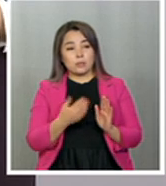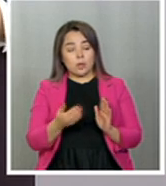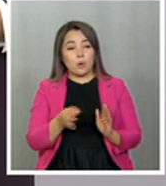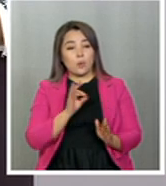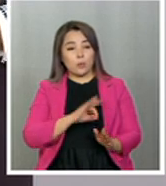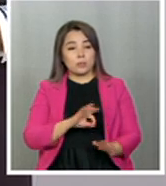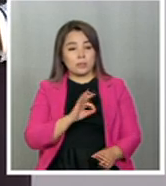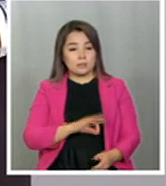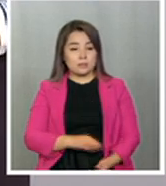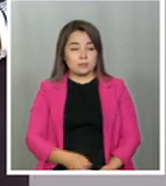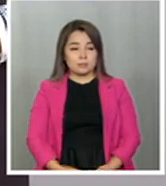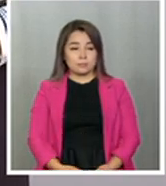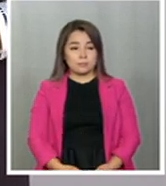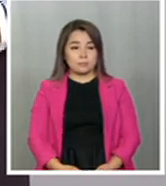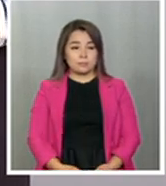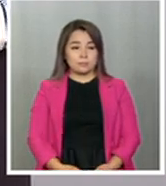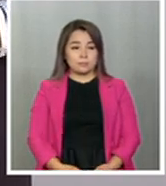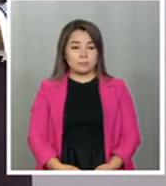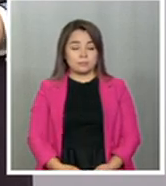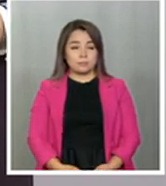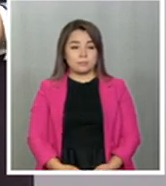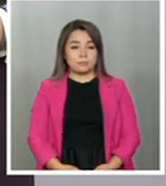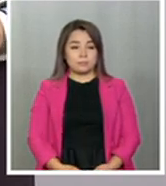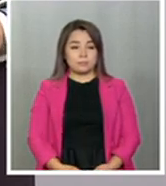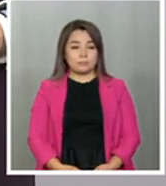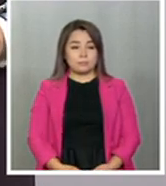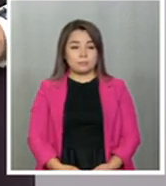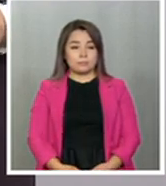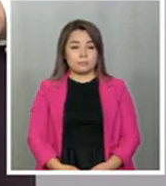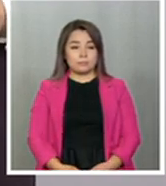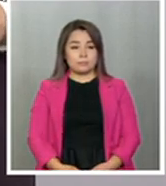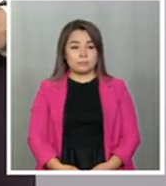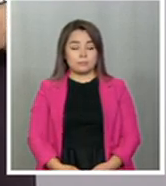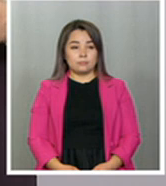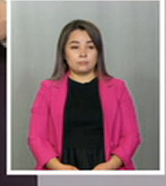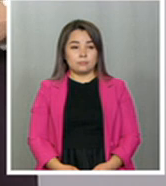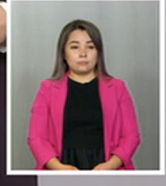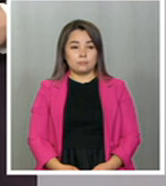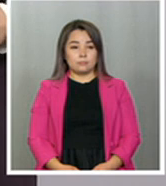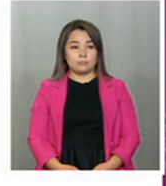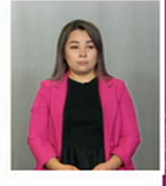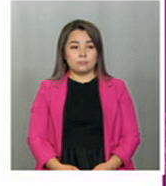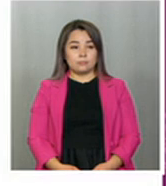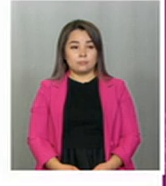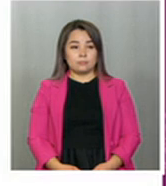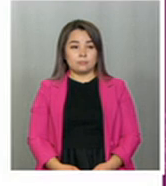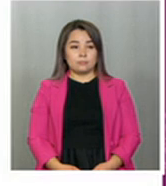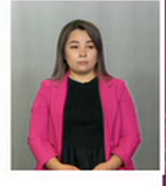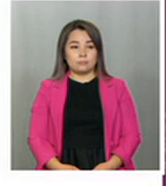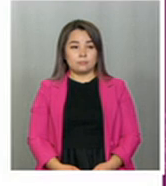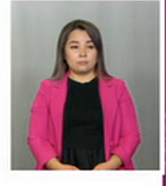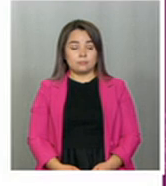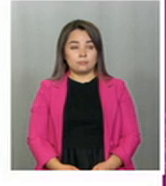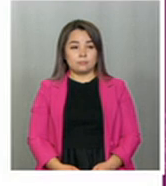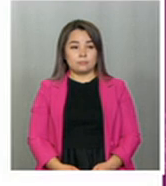қолданыңыз. Тапсырманы орындауға уақыт беріледі. Сіздерге сәттілік тілеймін.